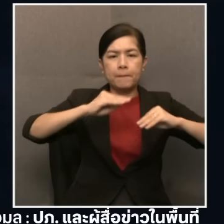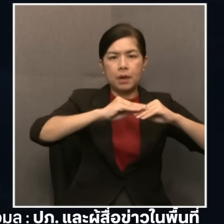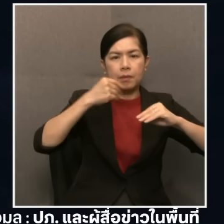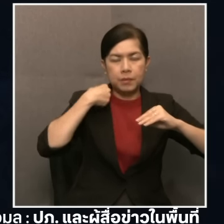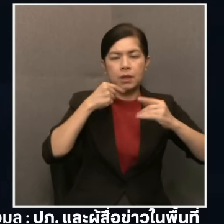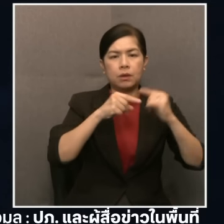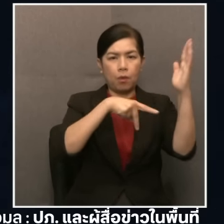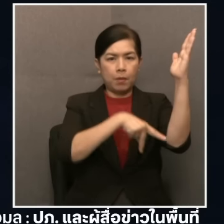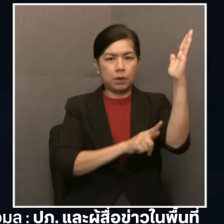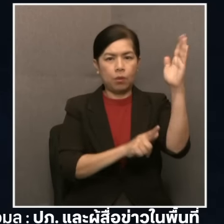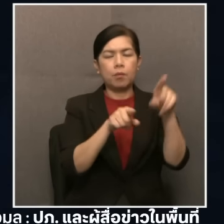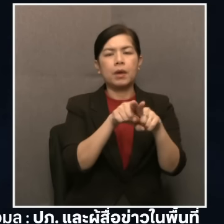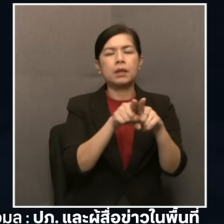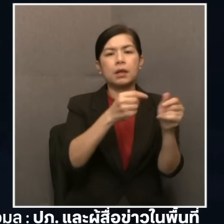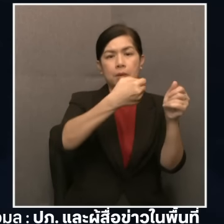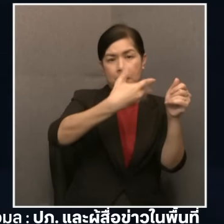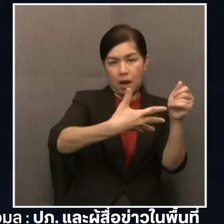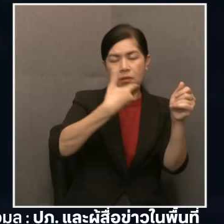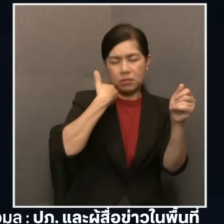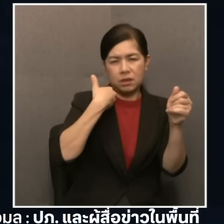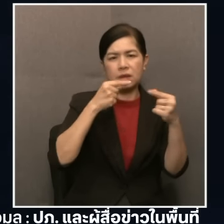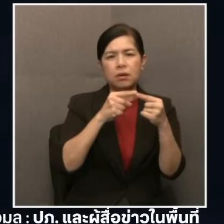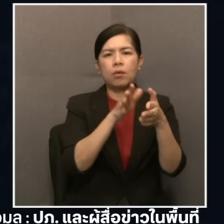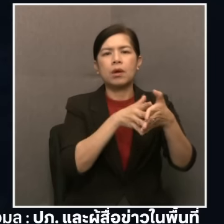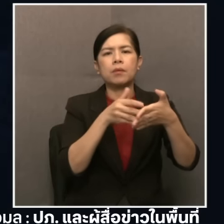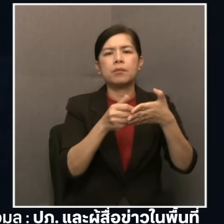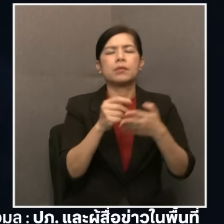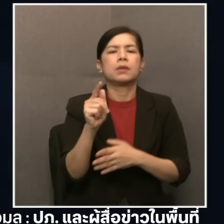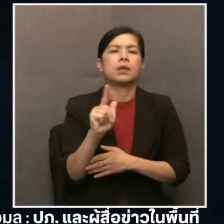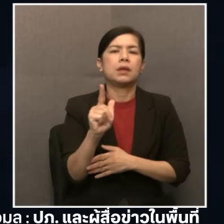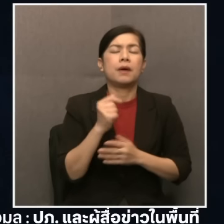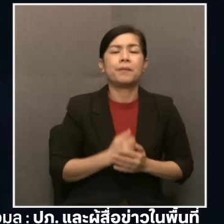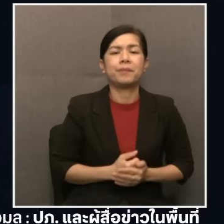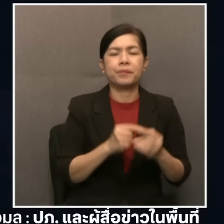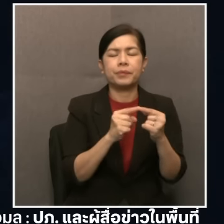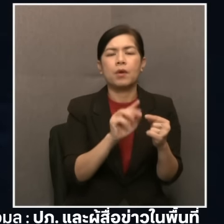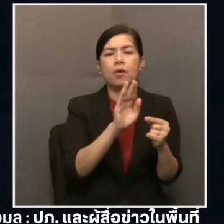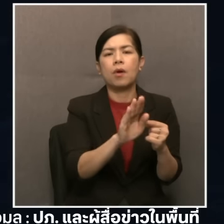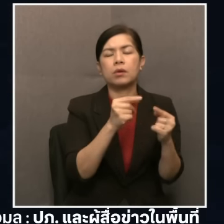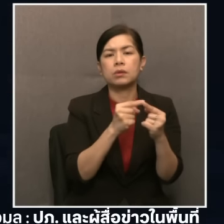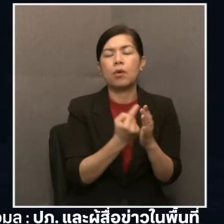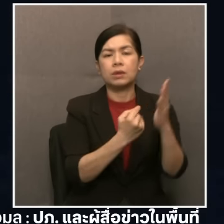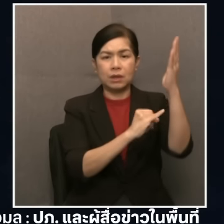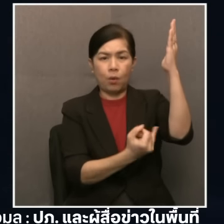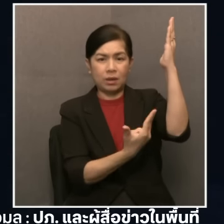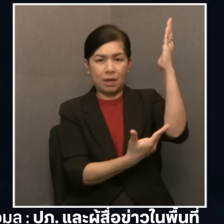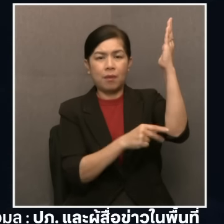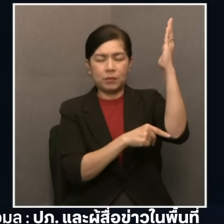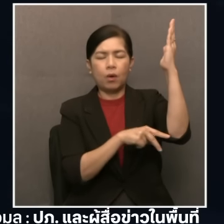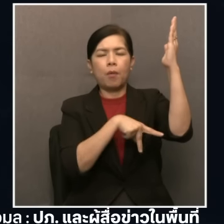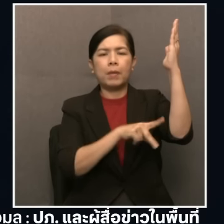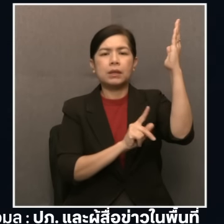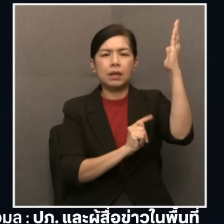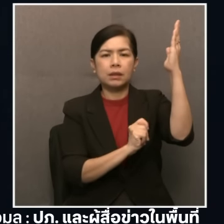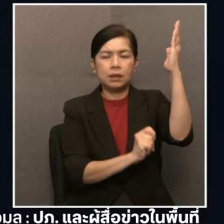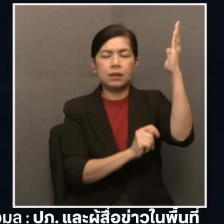เช่นกันน้ำท่วม5อำเภอสถานการณ์ก็อยู่ในระดับสีเหลืองนะคะส่วนพื้นที่3จังหวัดชายแดนภาคใต้ปัตตานียะลานราธิว